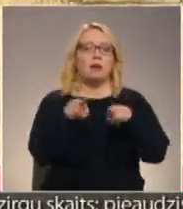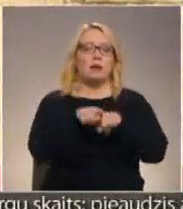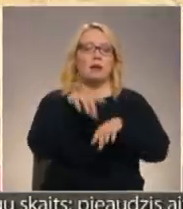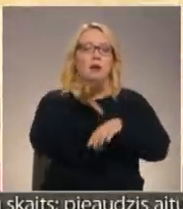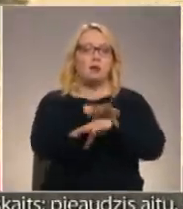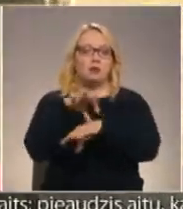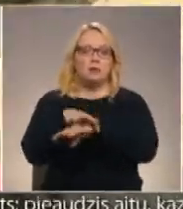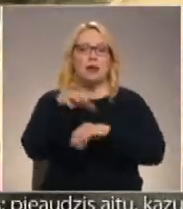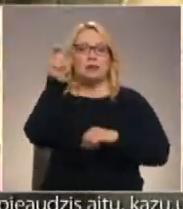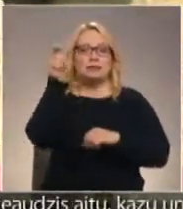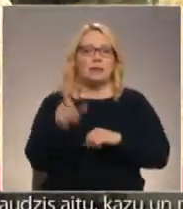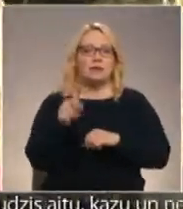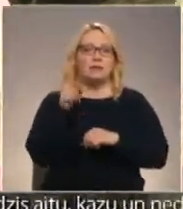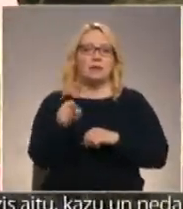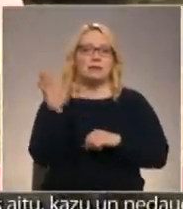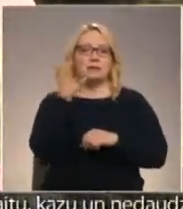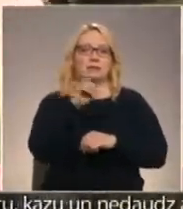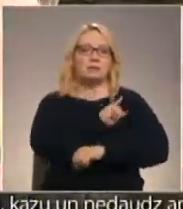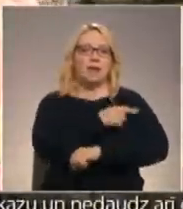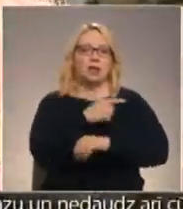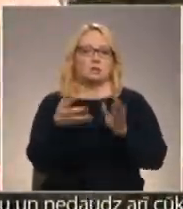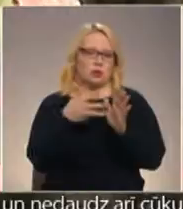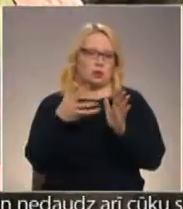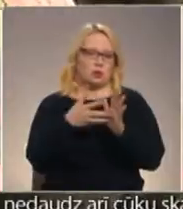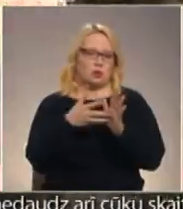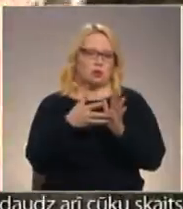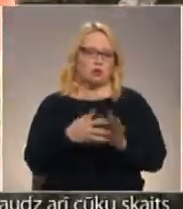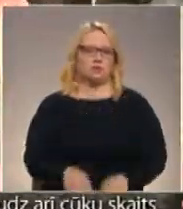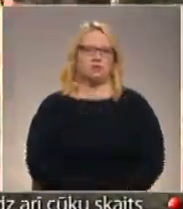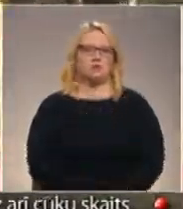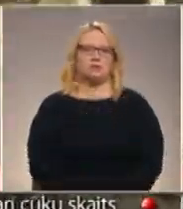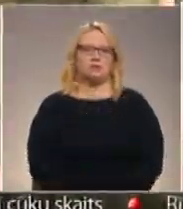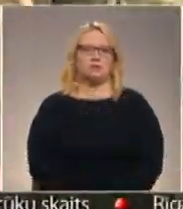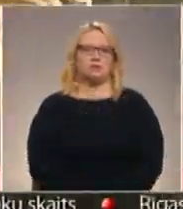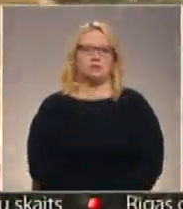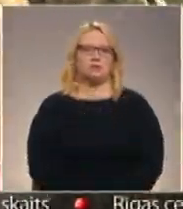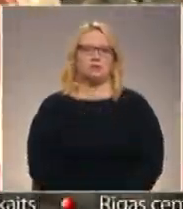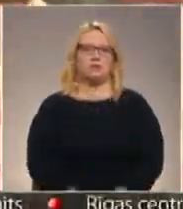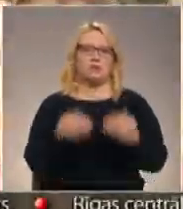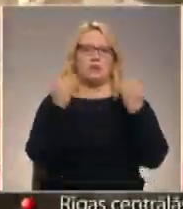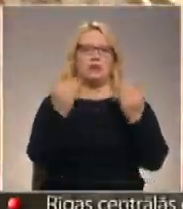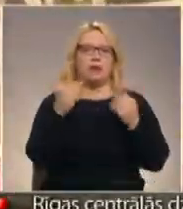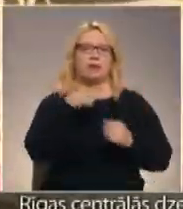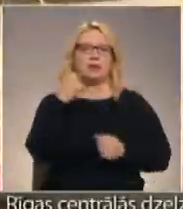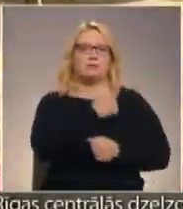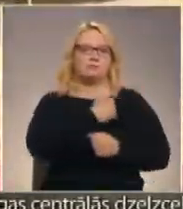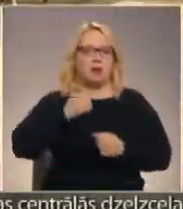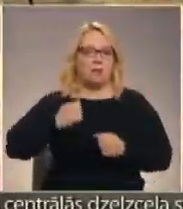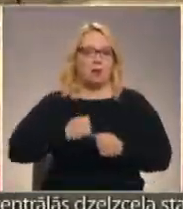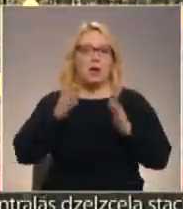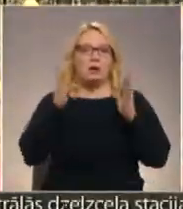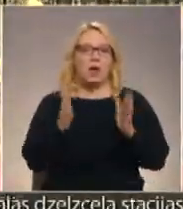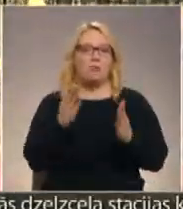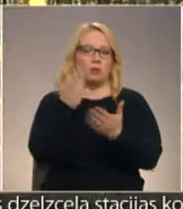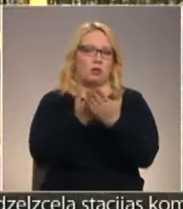ka cilvēkiem šīs spējas trūk. Uz trīs asparojam! 1, 2, 3! Te gribu dienēt bruņotajos spēkos, jābūt